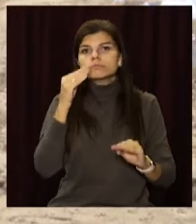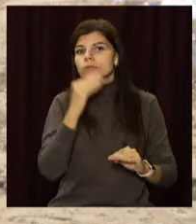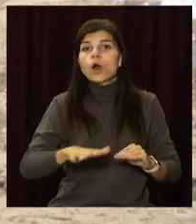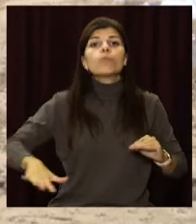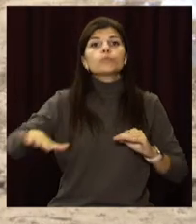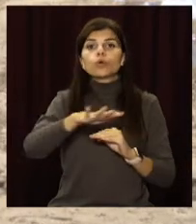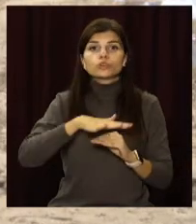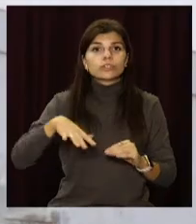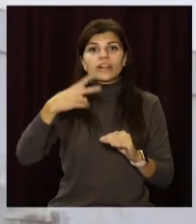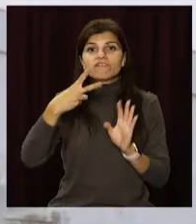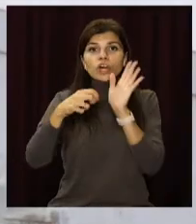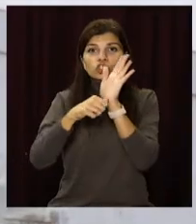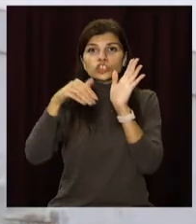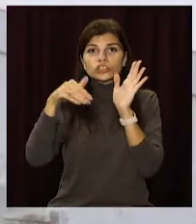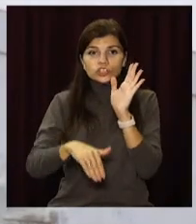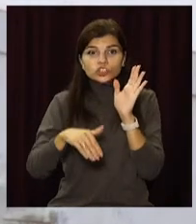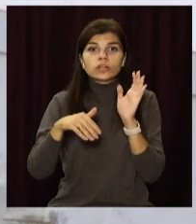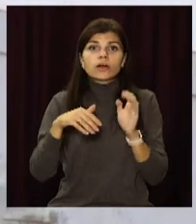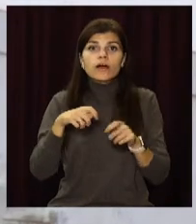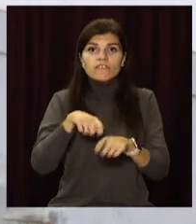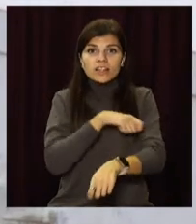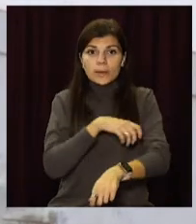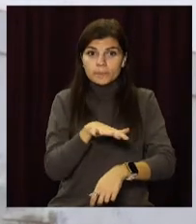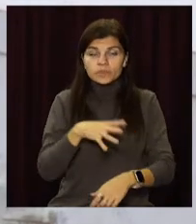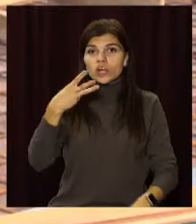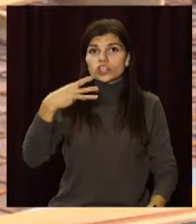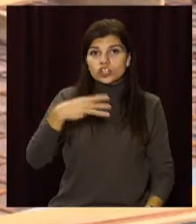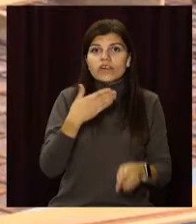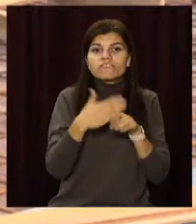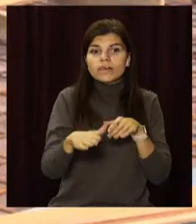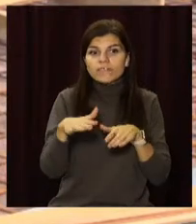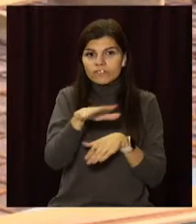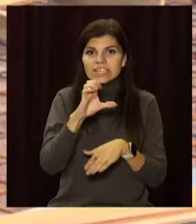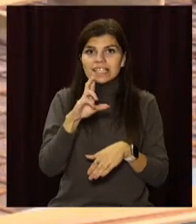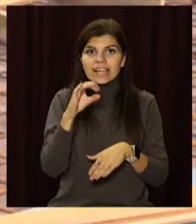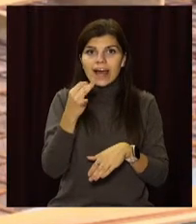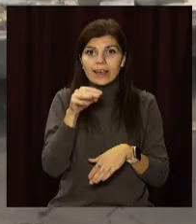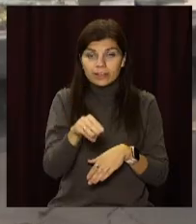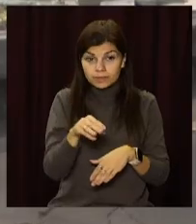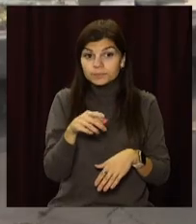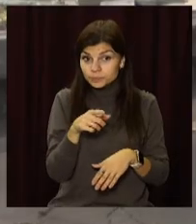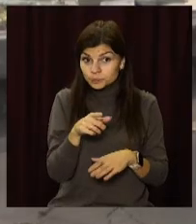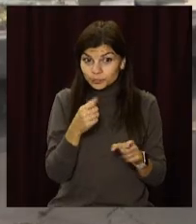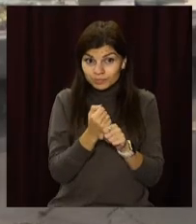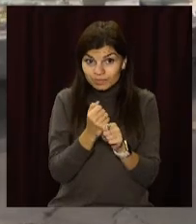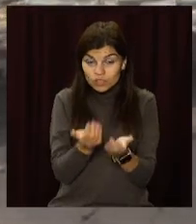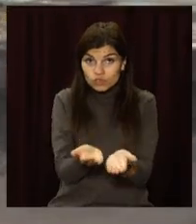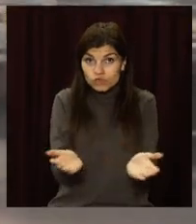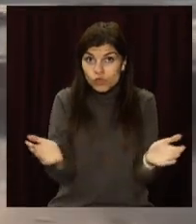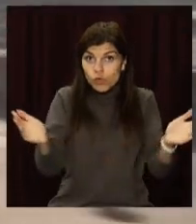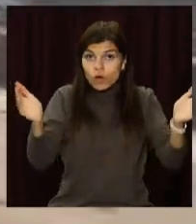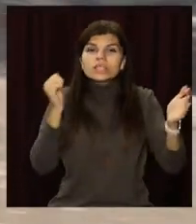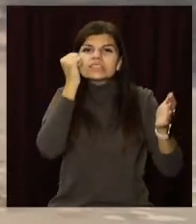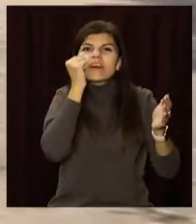скверу Усачова – 26 тисяч квадратних метрів. 3 тисячі відвели під скейт-майданчик. Скейтерську чашу зводять на місці